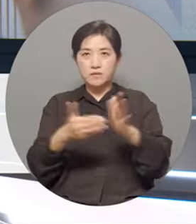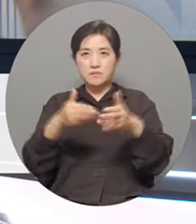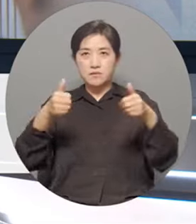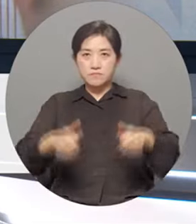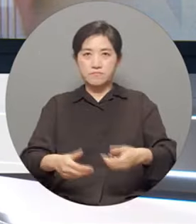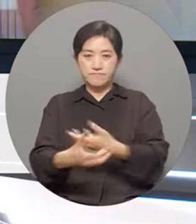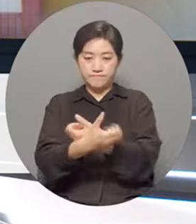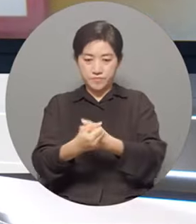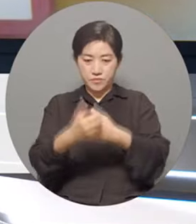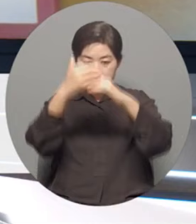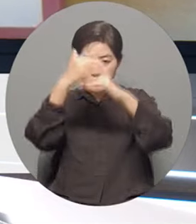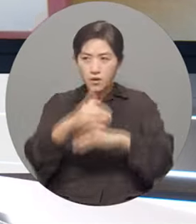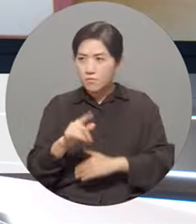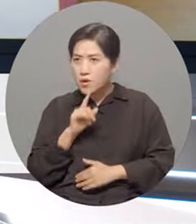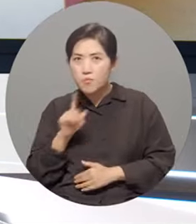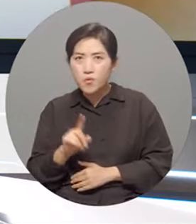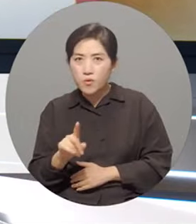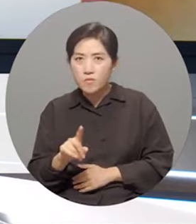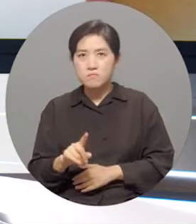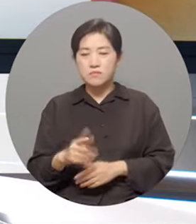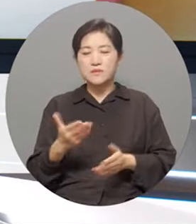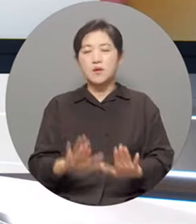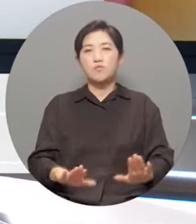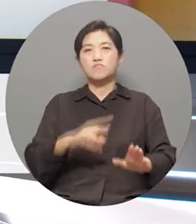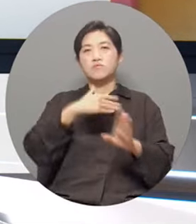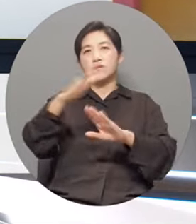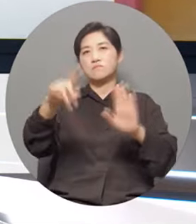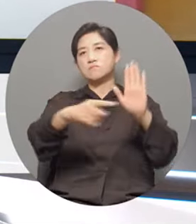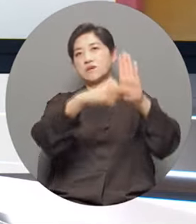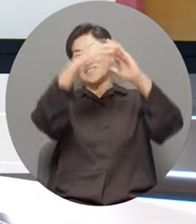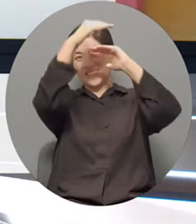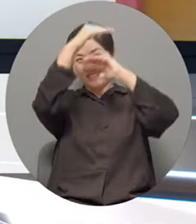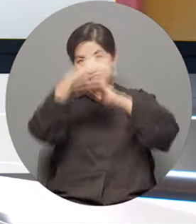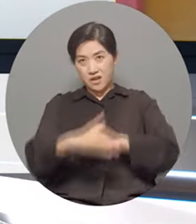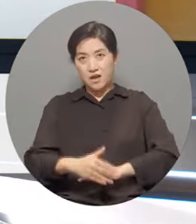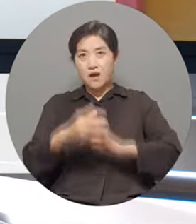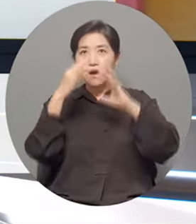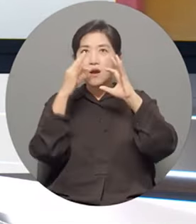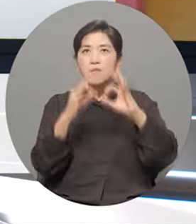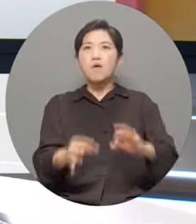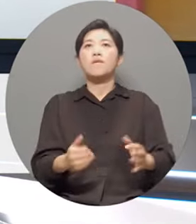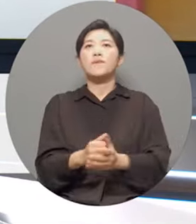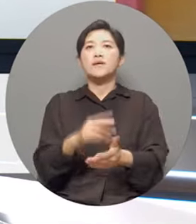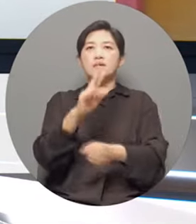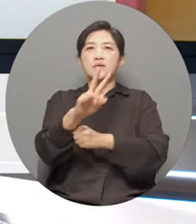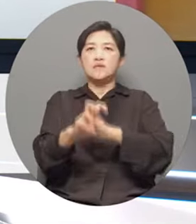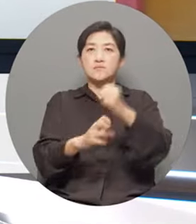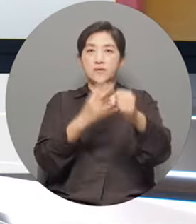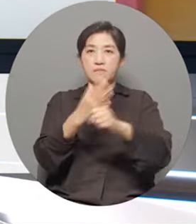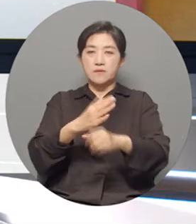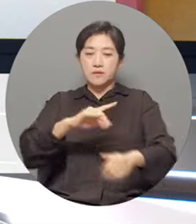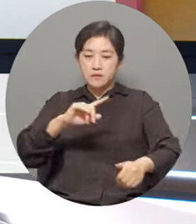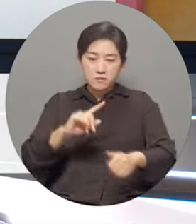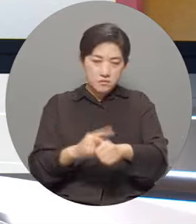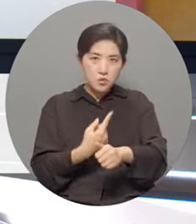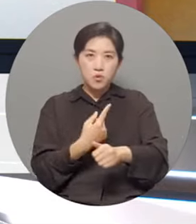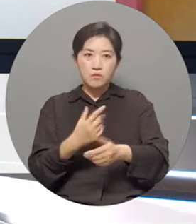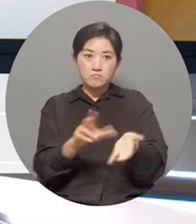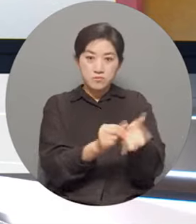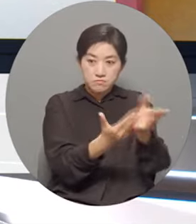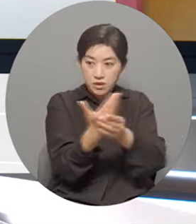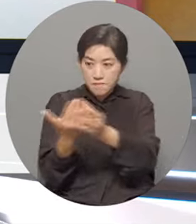조항을 두고 해석이 분분했는데, 북한이 오늘 공개한 조약 전문에 따르면 24년 만에 자동 군사 개입